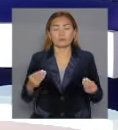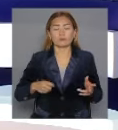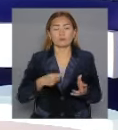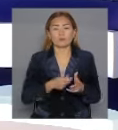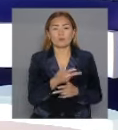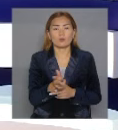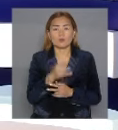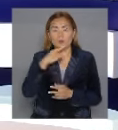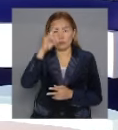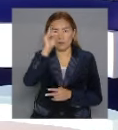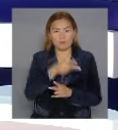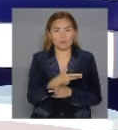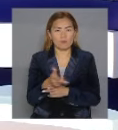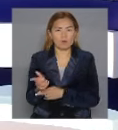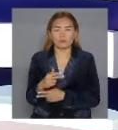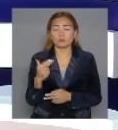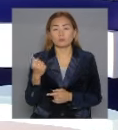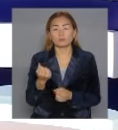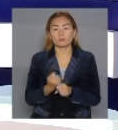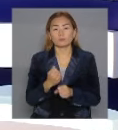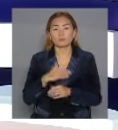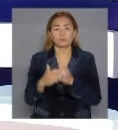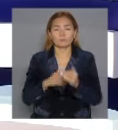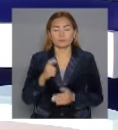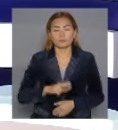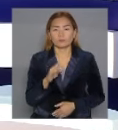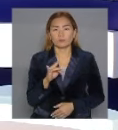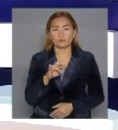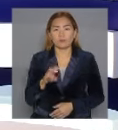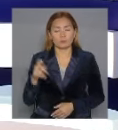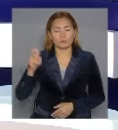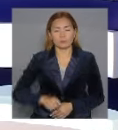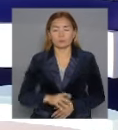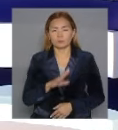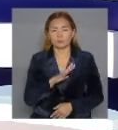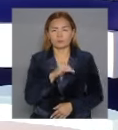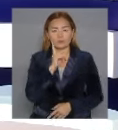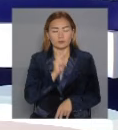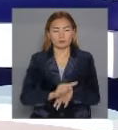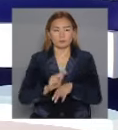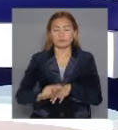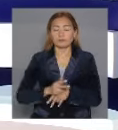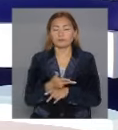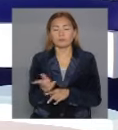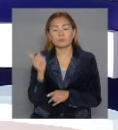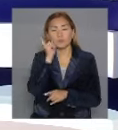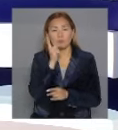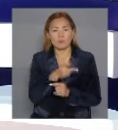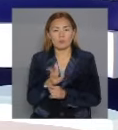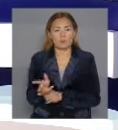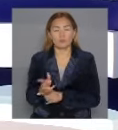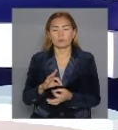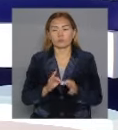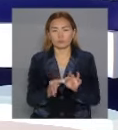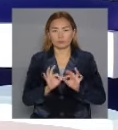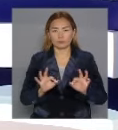видеомейкер Қазақстандағы мобилография курстарын қалыптастырушы Қыран Талапбек Атырауға арнайы келіп, қарапайым смартфон арқылы видео түсірудің